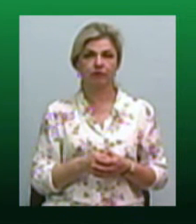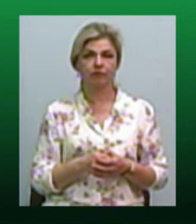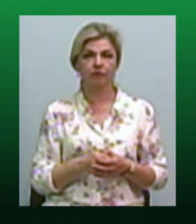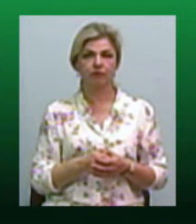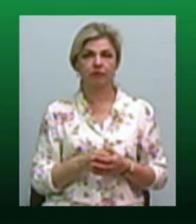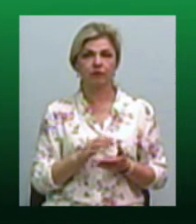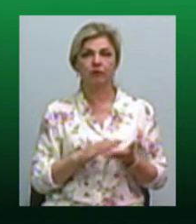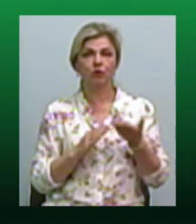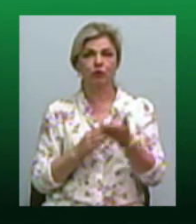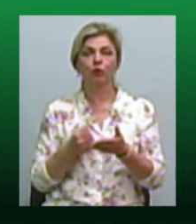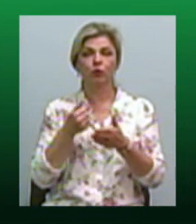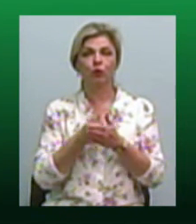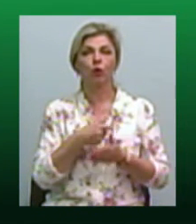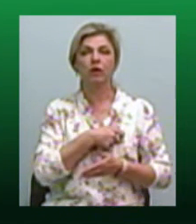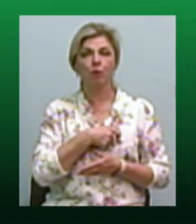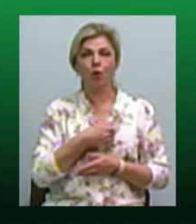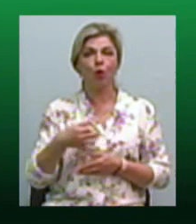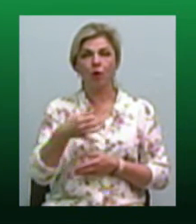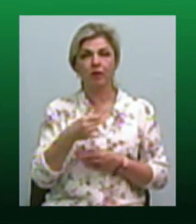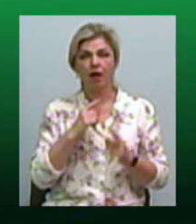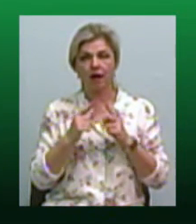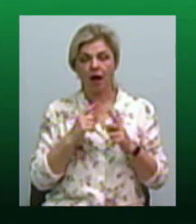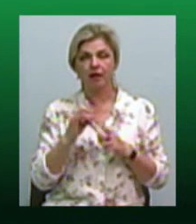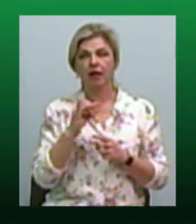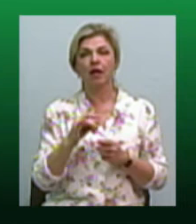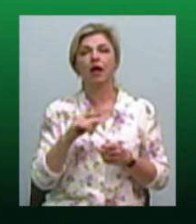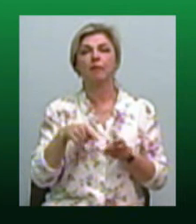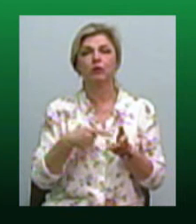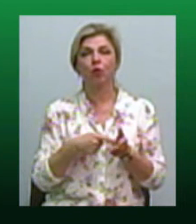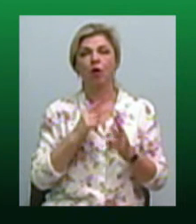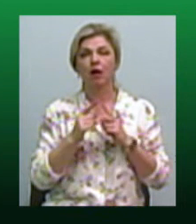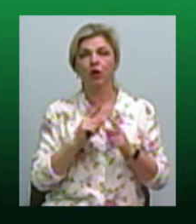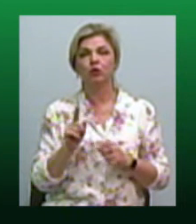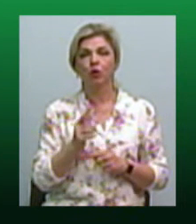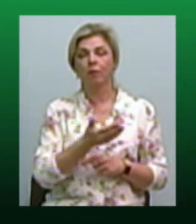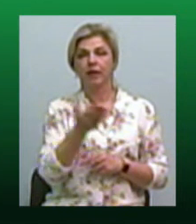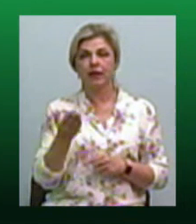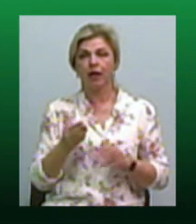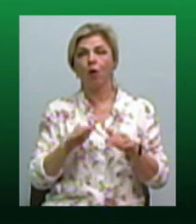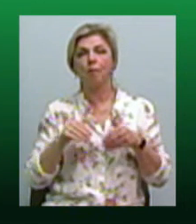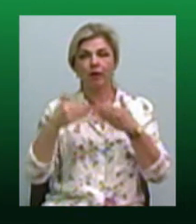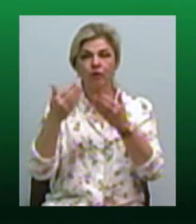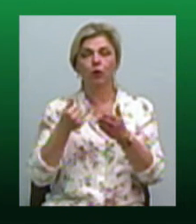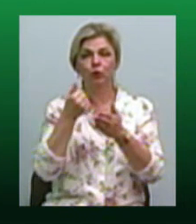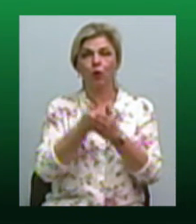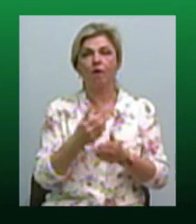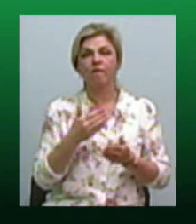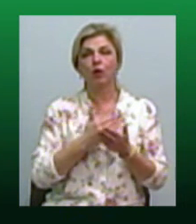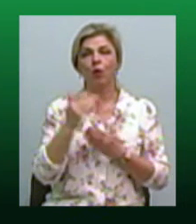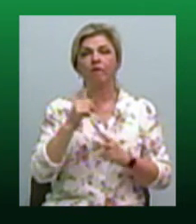заявки до депутатів обласної ради та депутатів міської ради, аби ті звернулися до Верховної